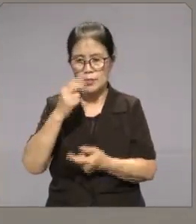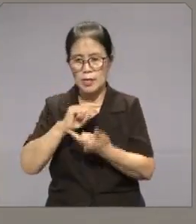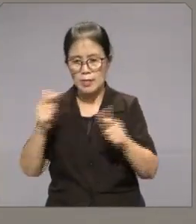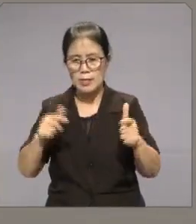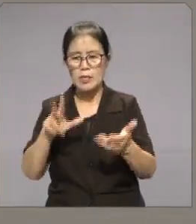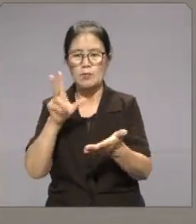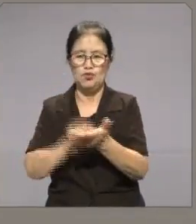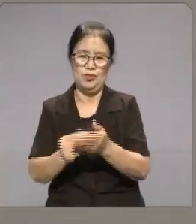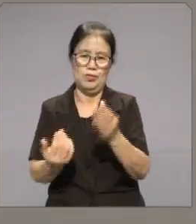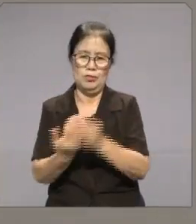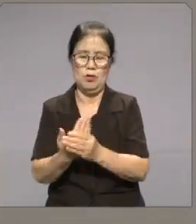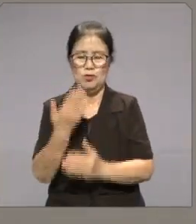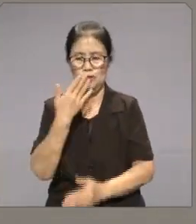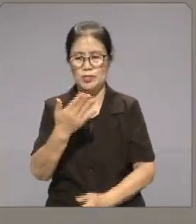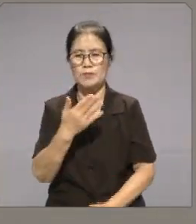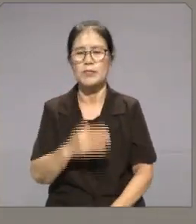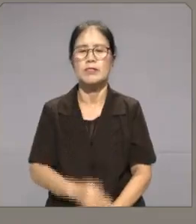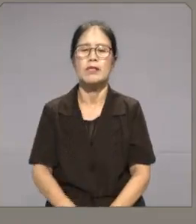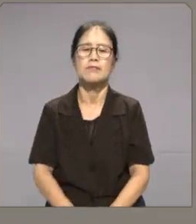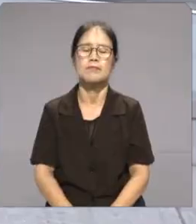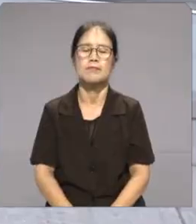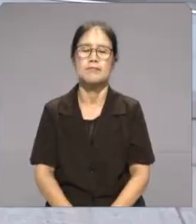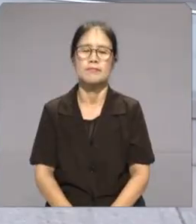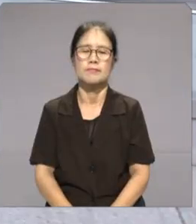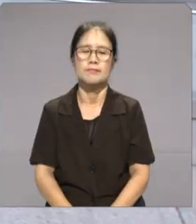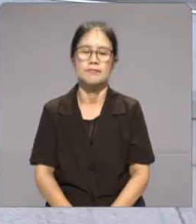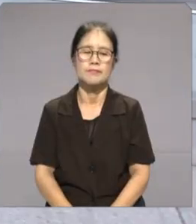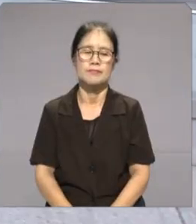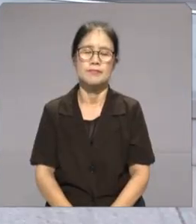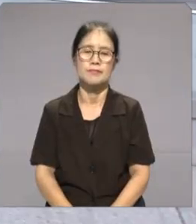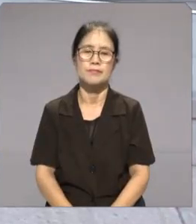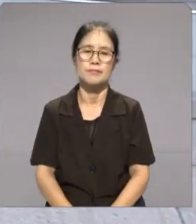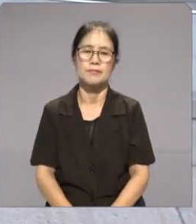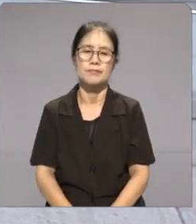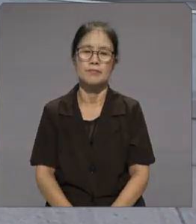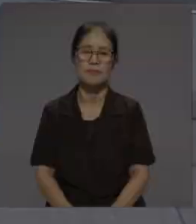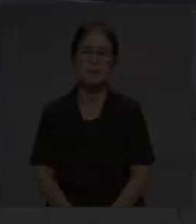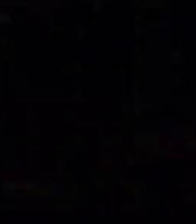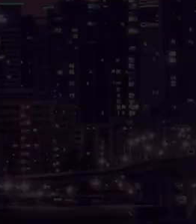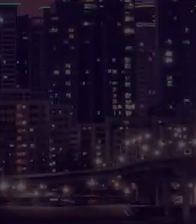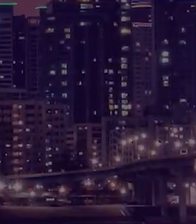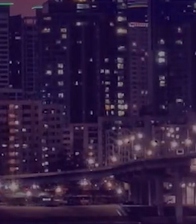차질이 우려됩니다 OBS 뉴스 윤입니다